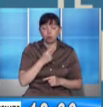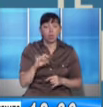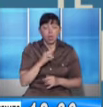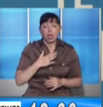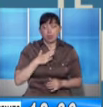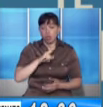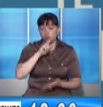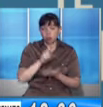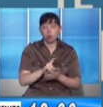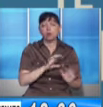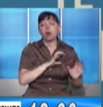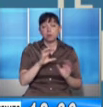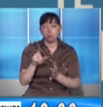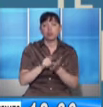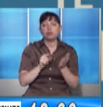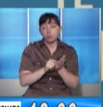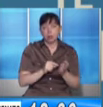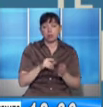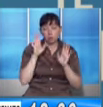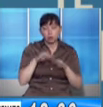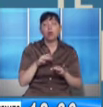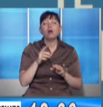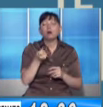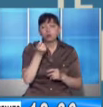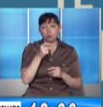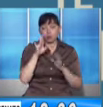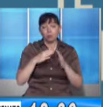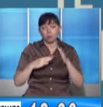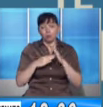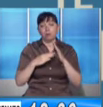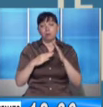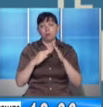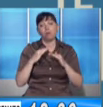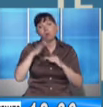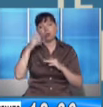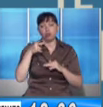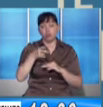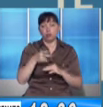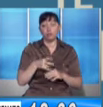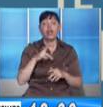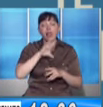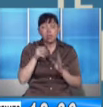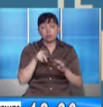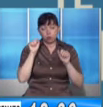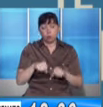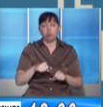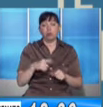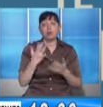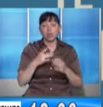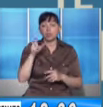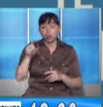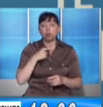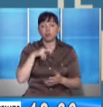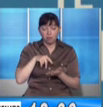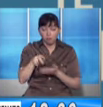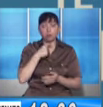morală să le asigurăm o pensie măcar la acest nivel. Dar toate aceste lucruri ar vor fi posibile doar dacă cetățenii vor ieși la vot și vor